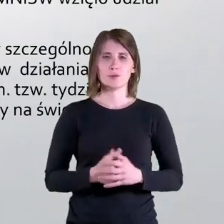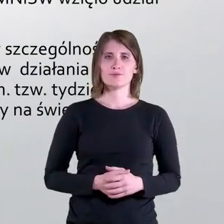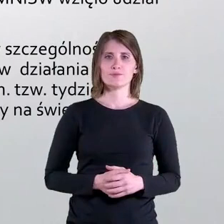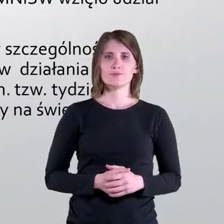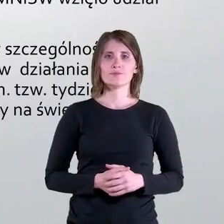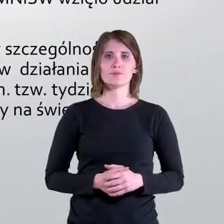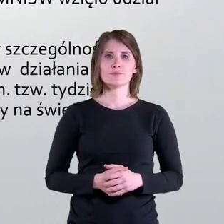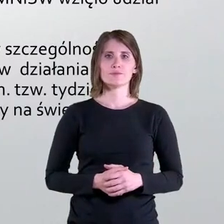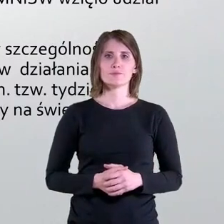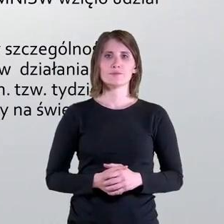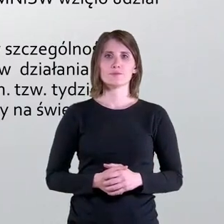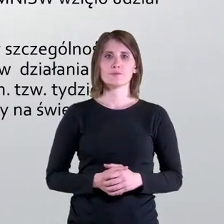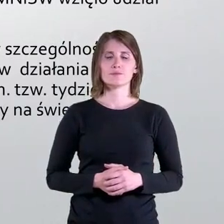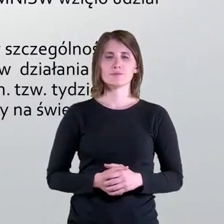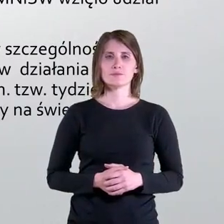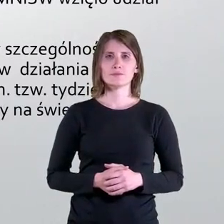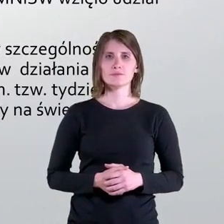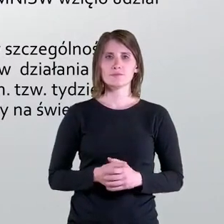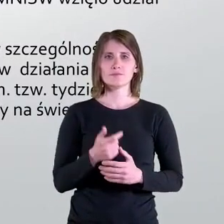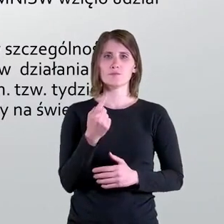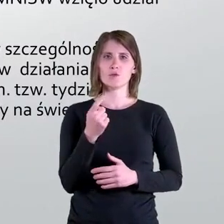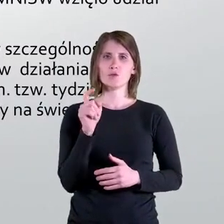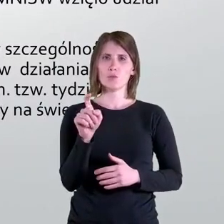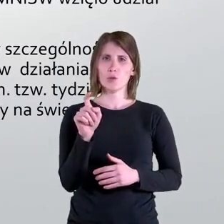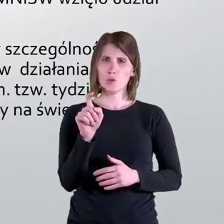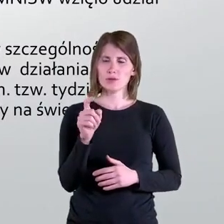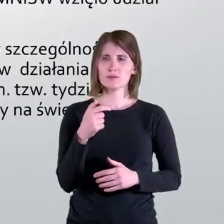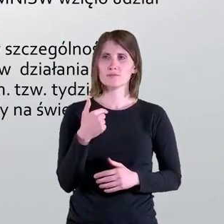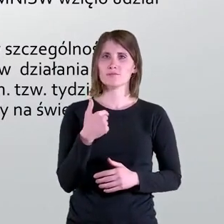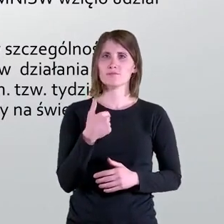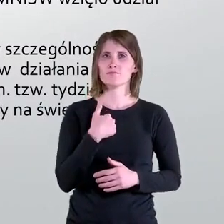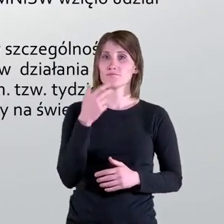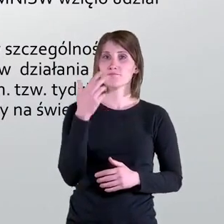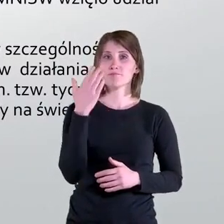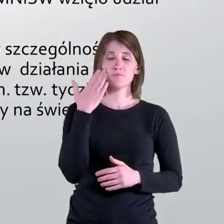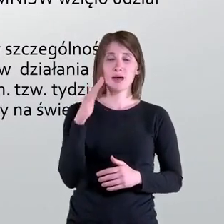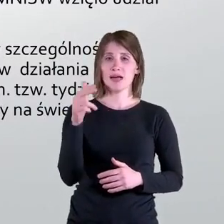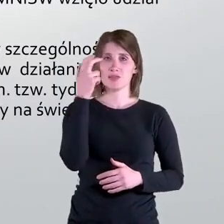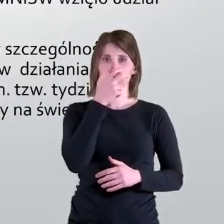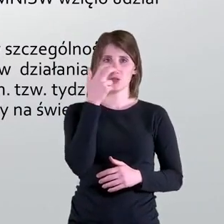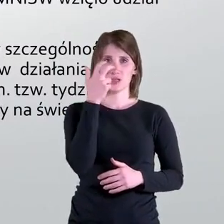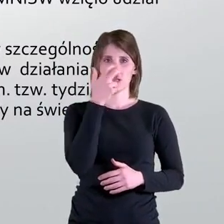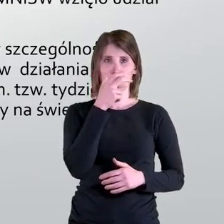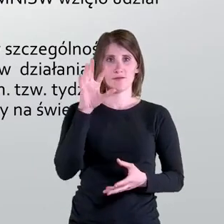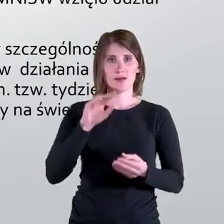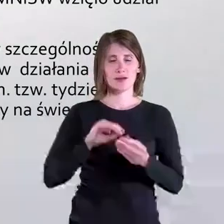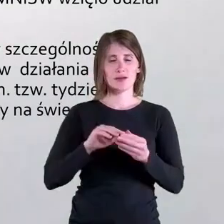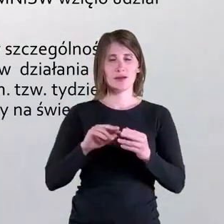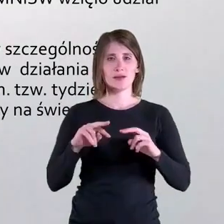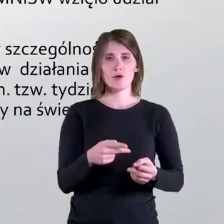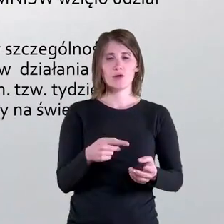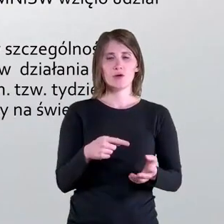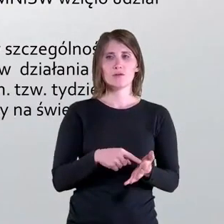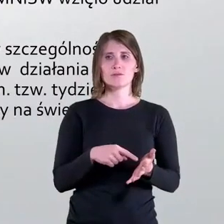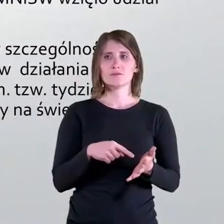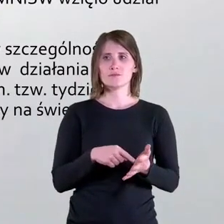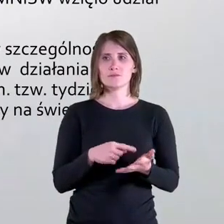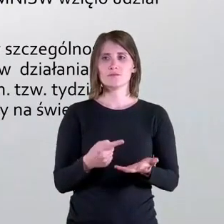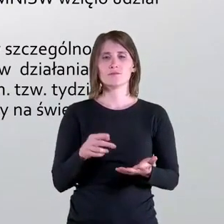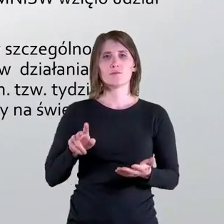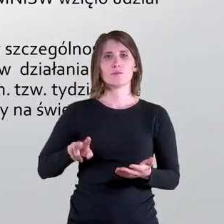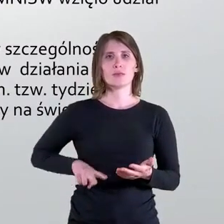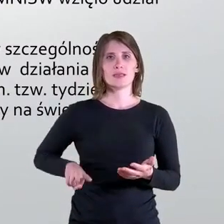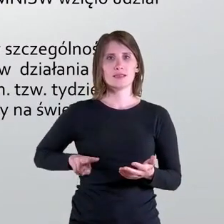szkoleniach drugą drugim punktem który jest bardzo interesującym parapecie to to że